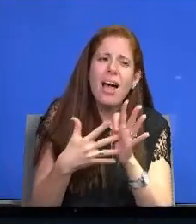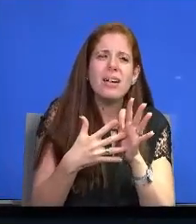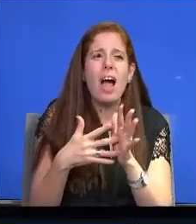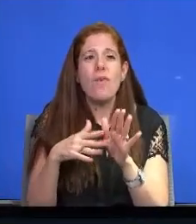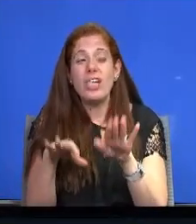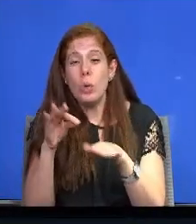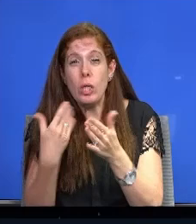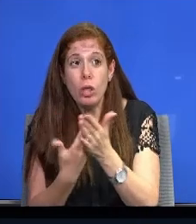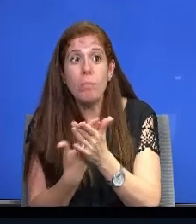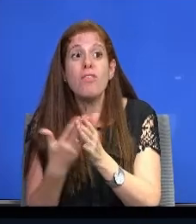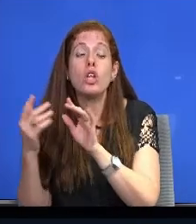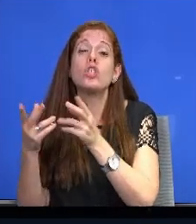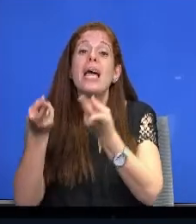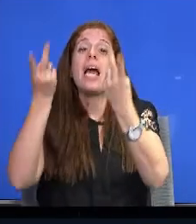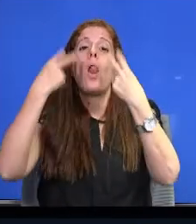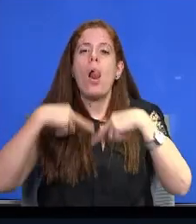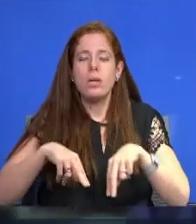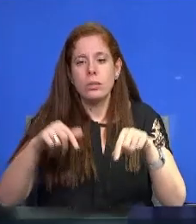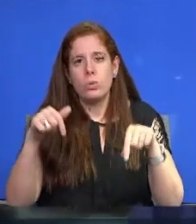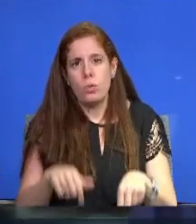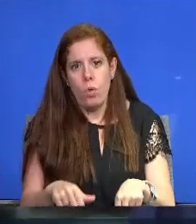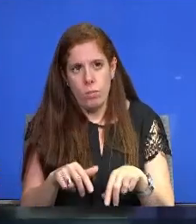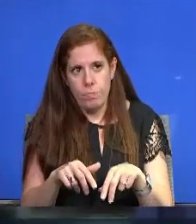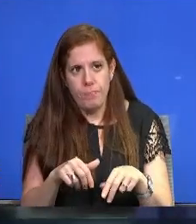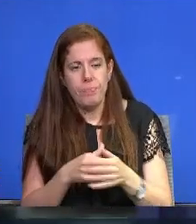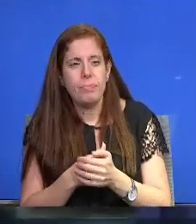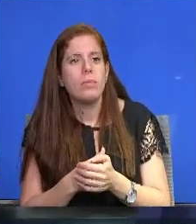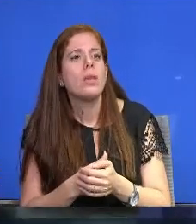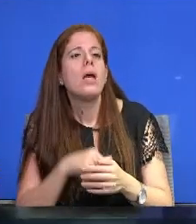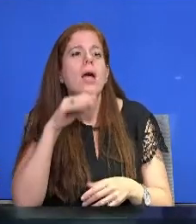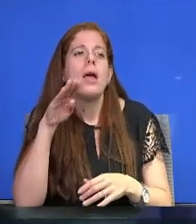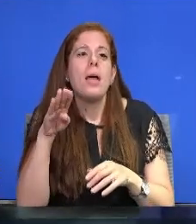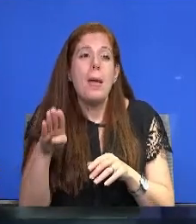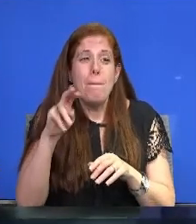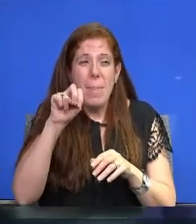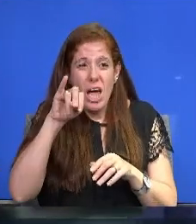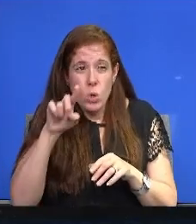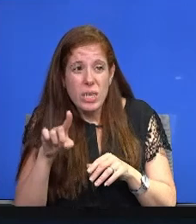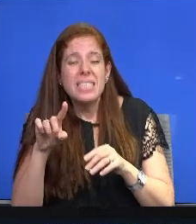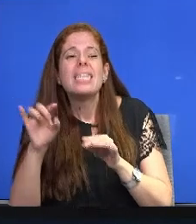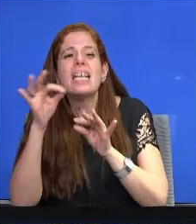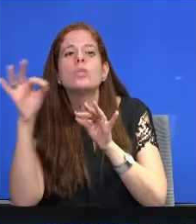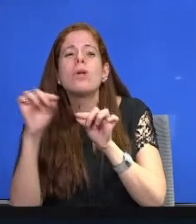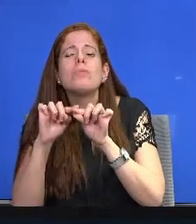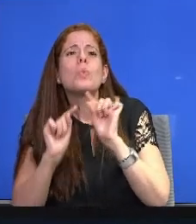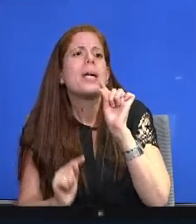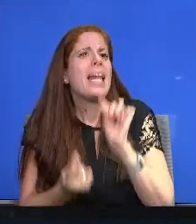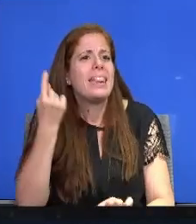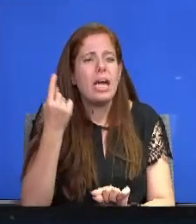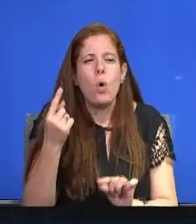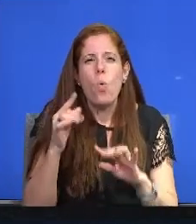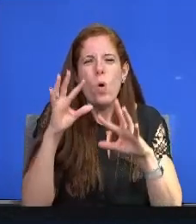לפני שהחלה את דרכה הארוכה הביתה. Bennu is a very rare type of asteroid in the inner solar system. It's incredibly